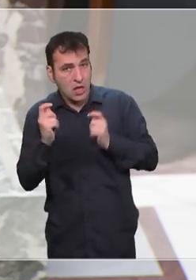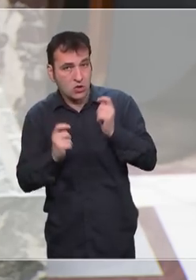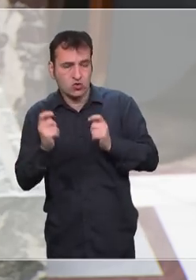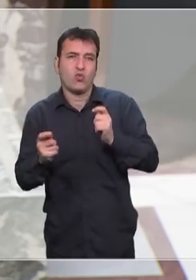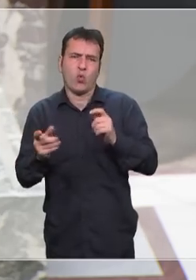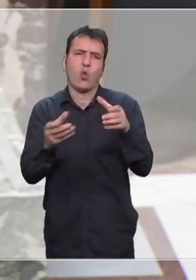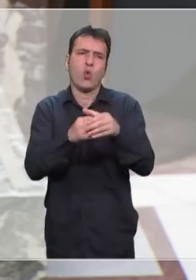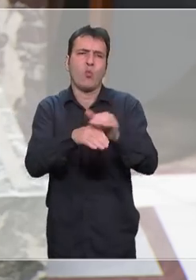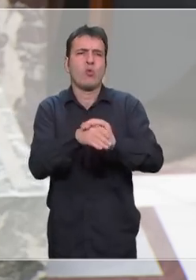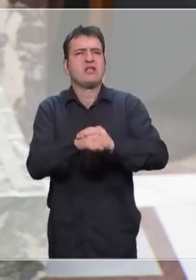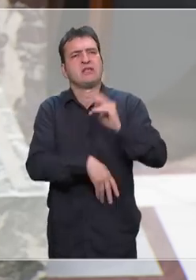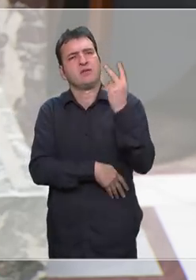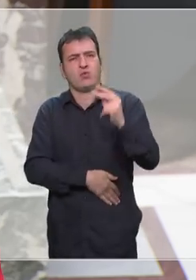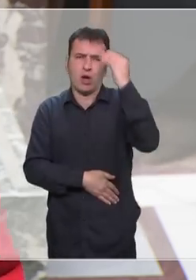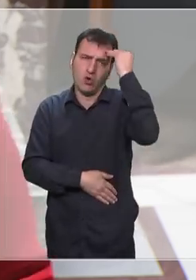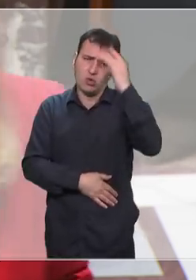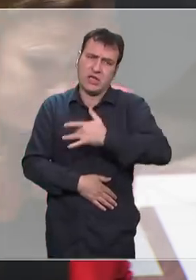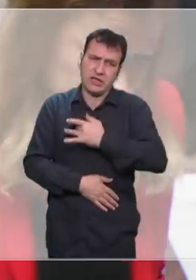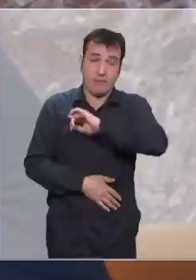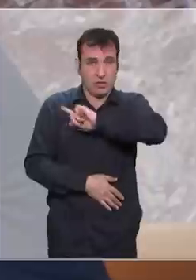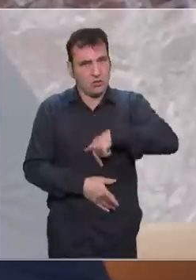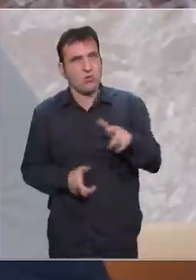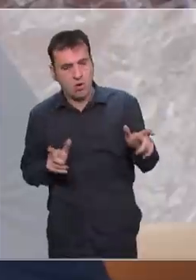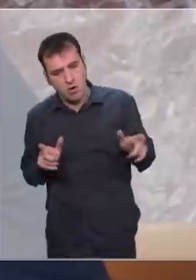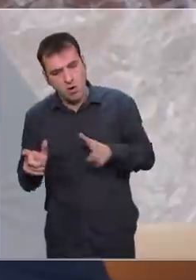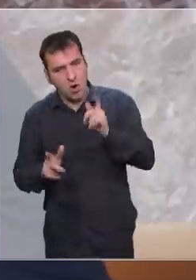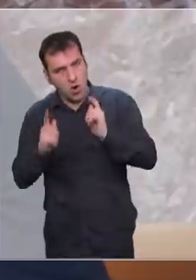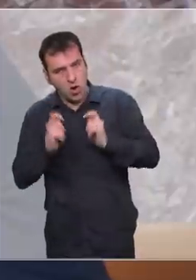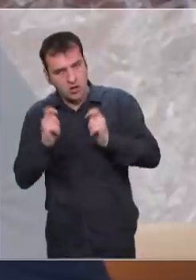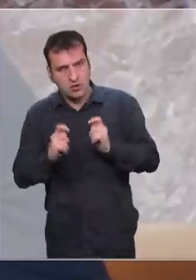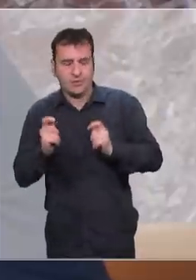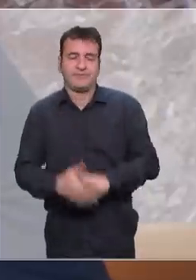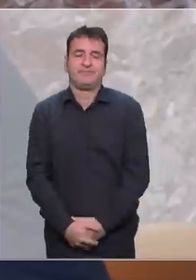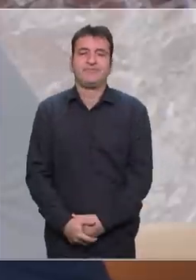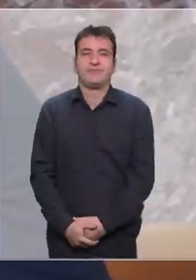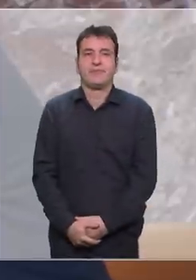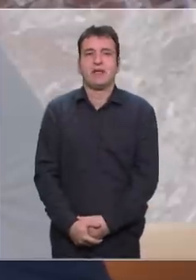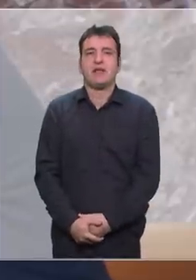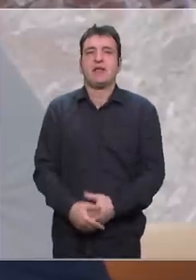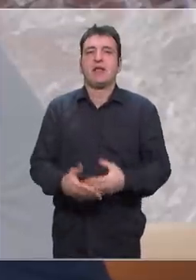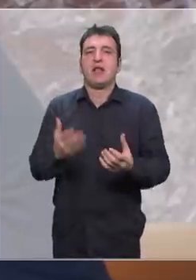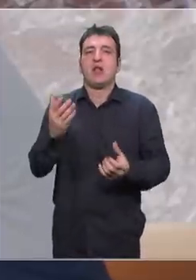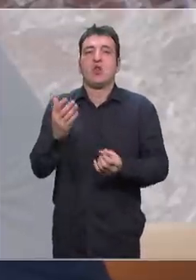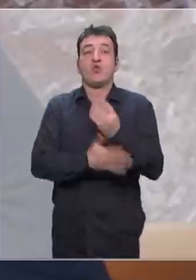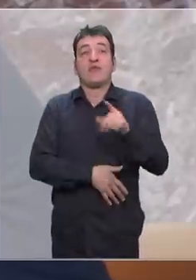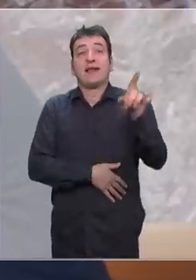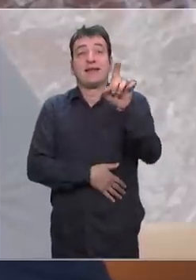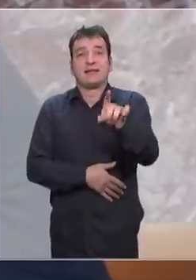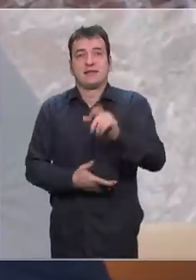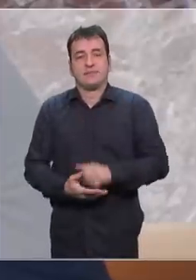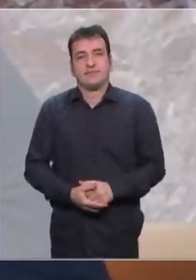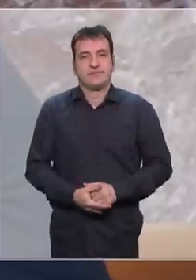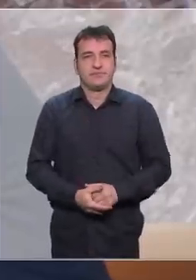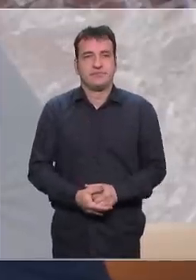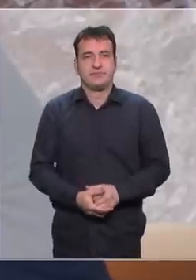ce sujet. On est très vigilants, je vous remercie. Merci beaucoup Madame la Ministre. La parole est à Madame Mathilde Ignet pour le